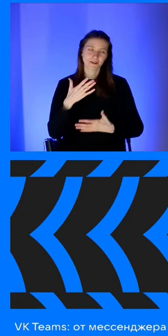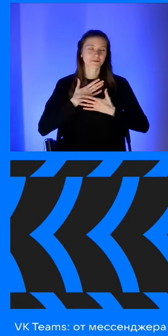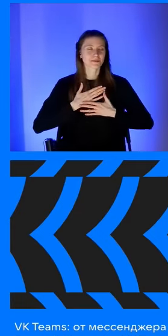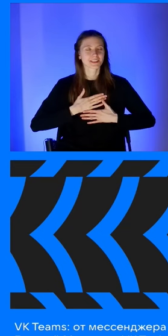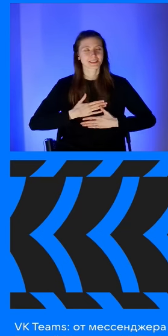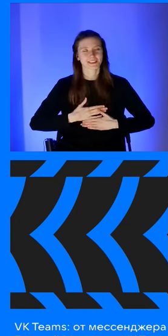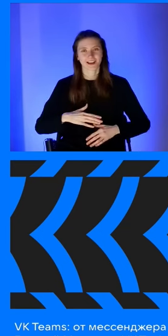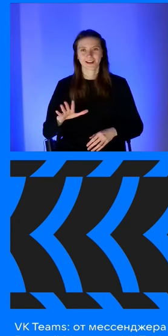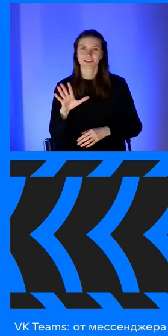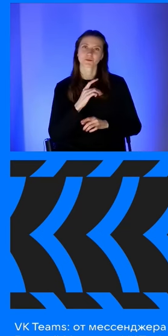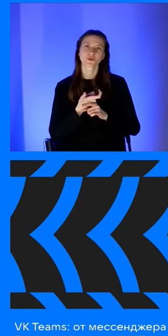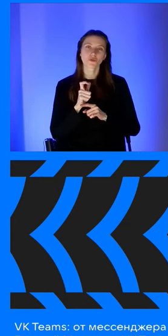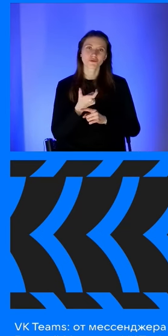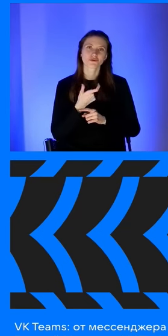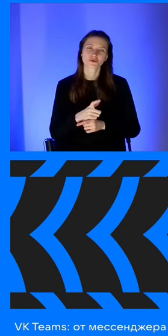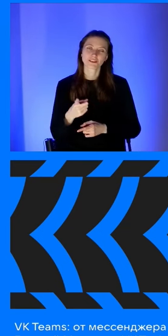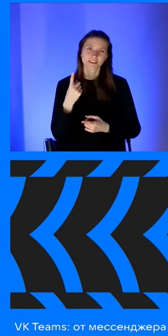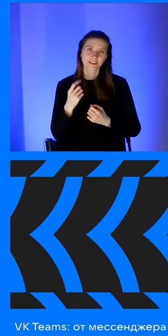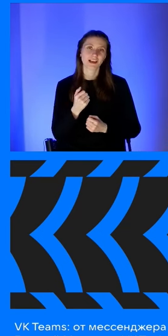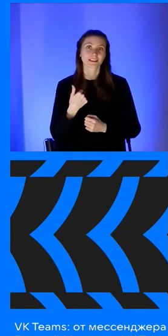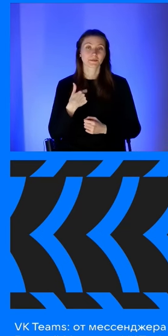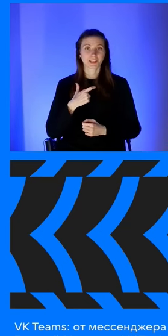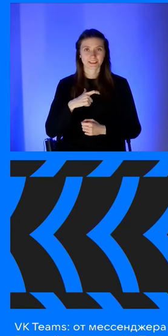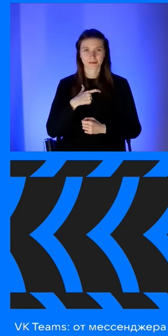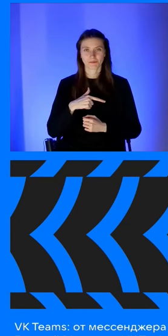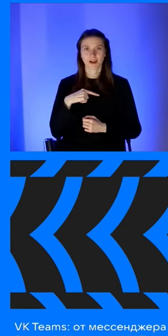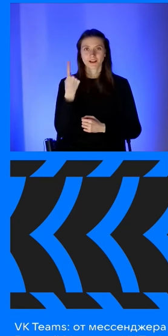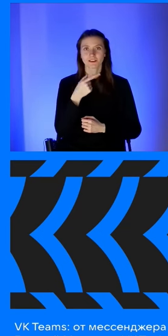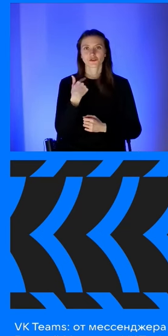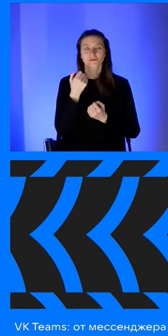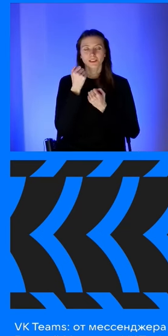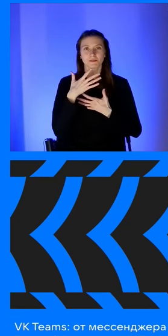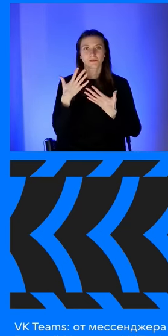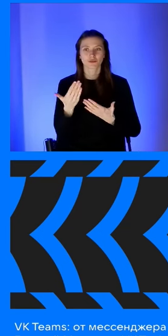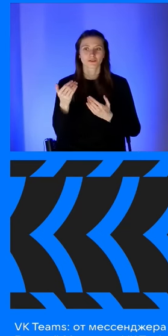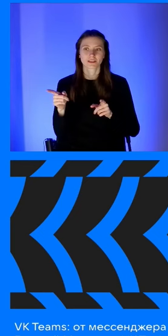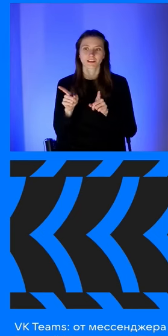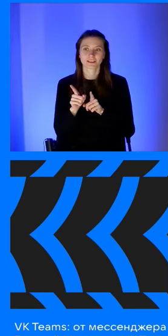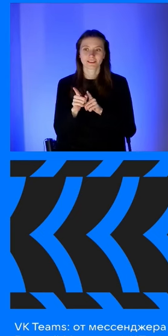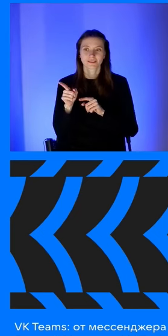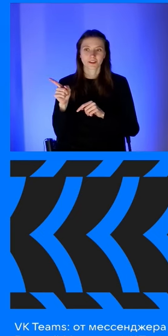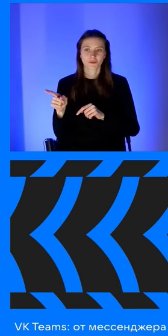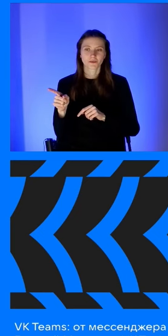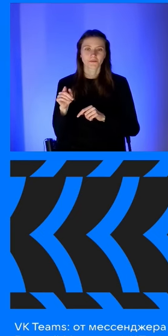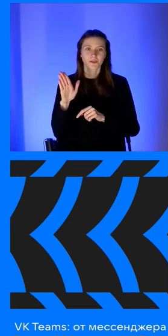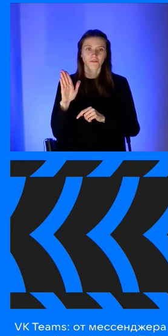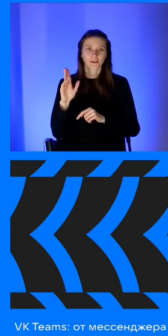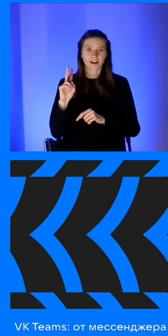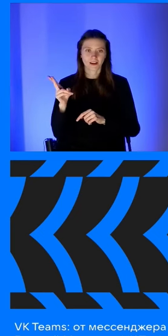было очень-очень классно. И от себя лично огромное спасибо за ВК Teams, потому что...